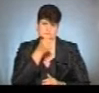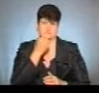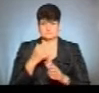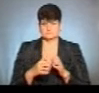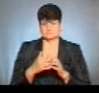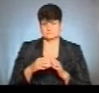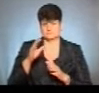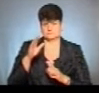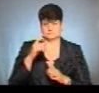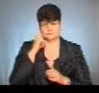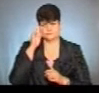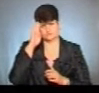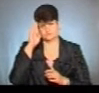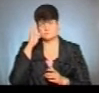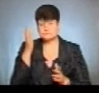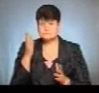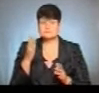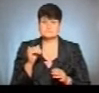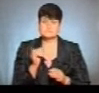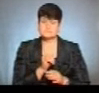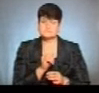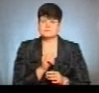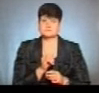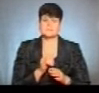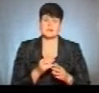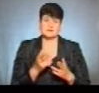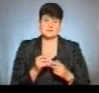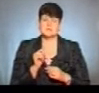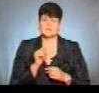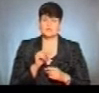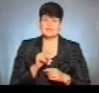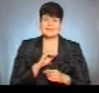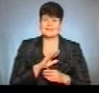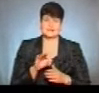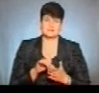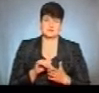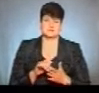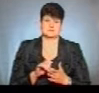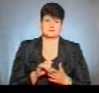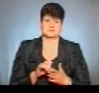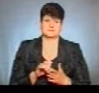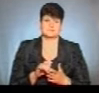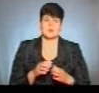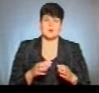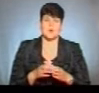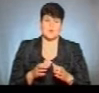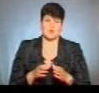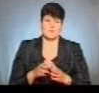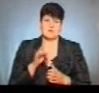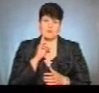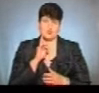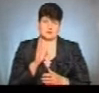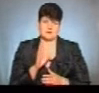віку чоловіки саме, і зазвичай вони не представники так званих команд молодих